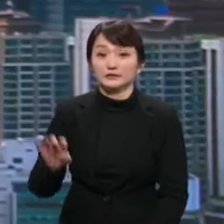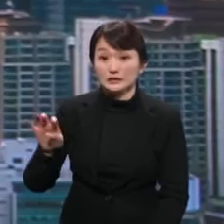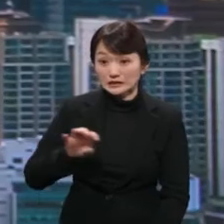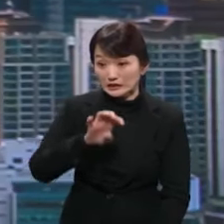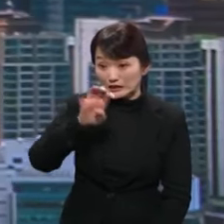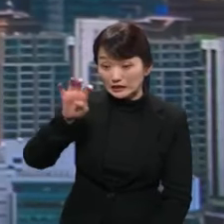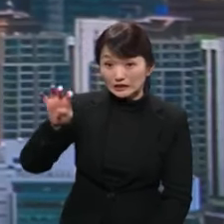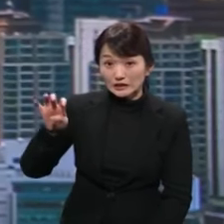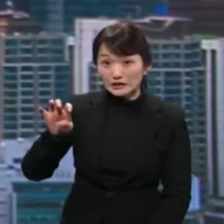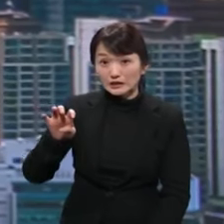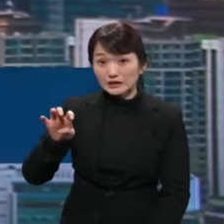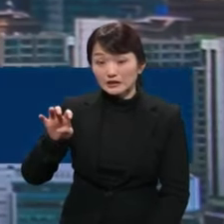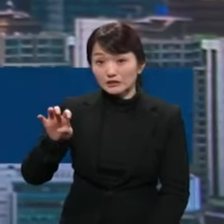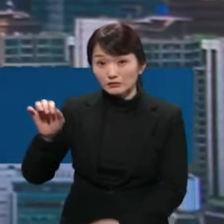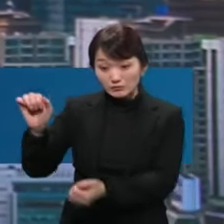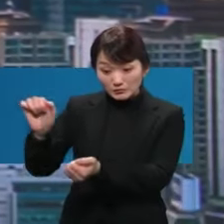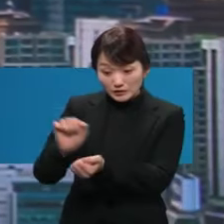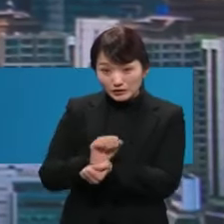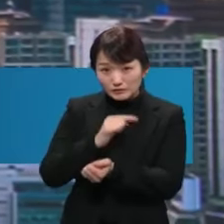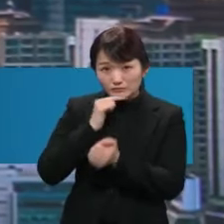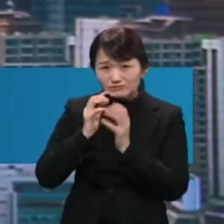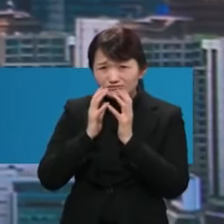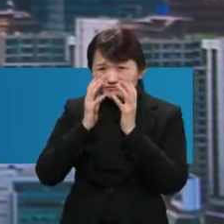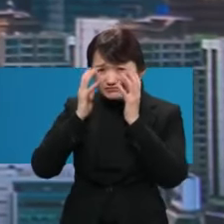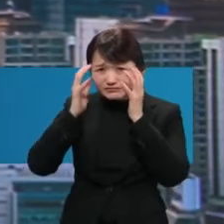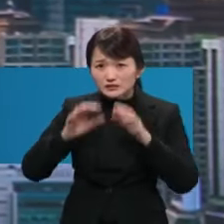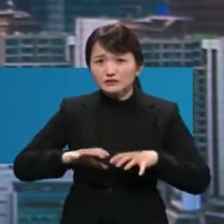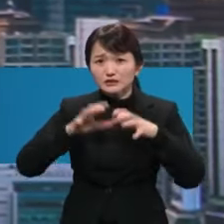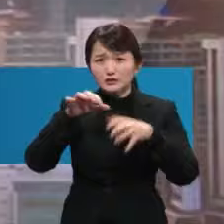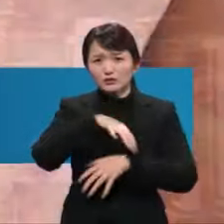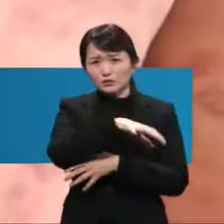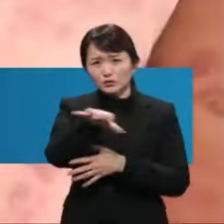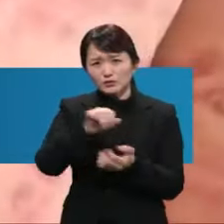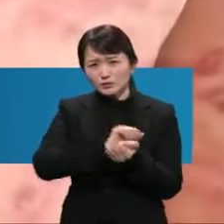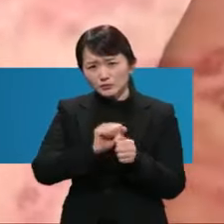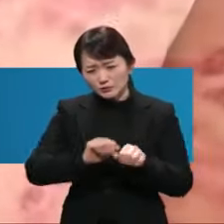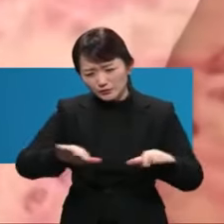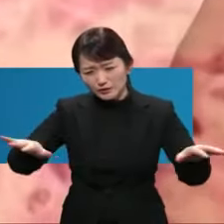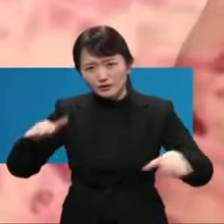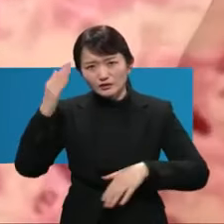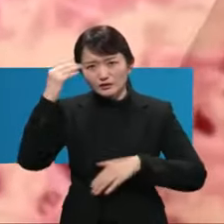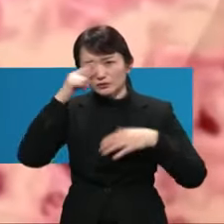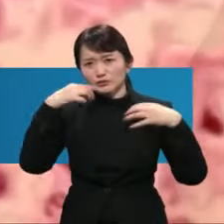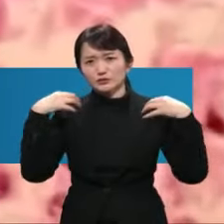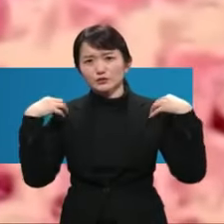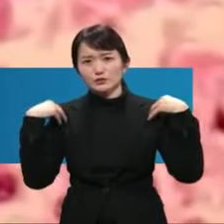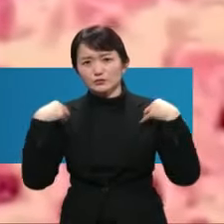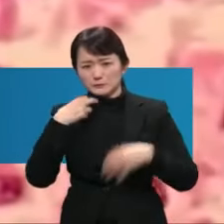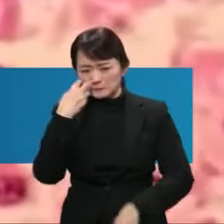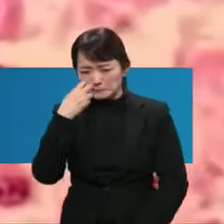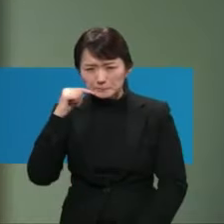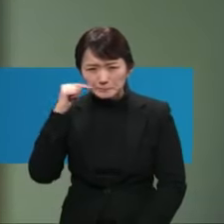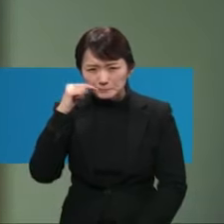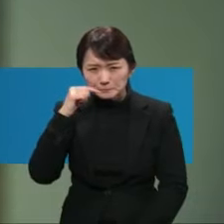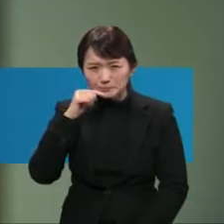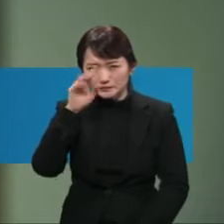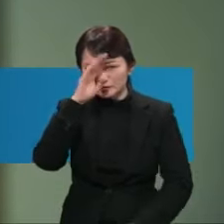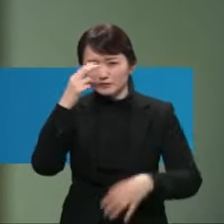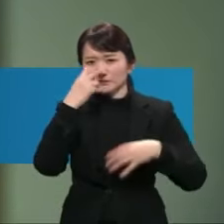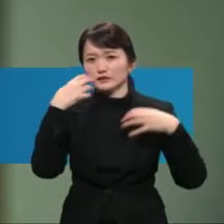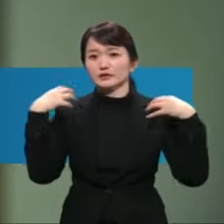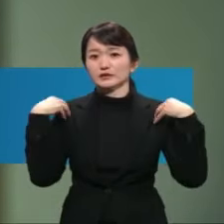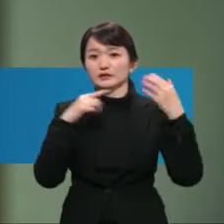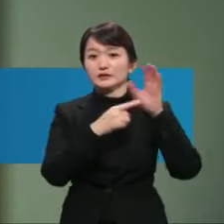유럽에서 시작한 홍역이 세계 곳곳으로 확산 중입니다 우리 방역 당국의 감시를 강화하고 있습니다 질병관리청은